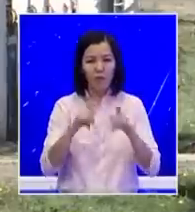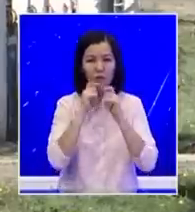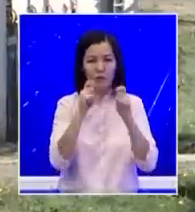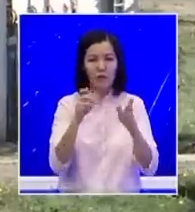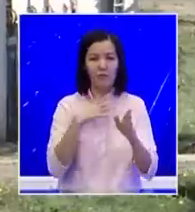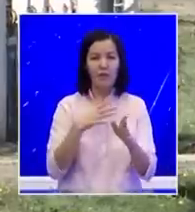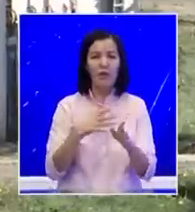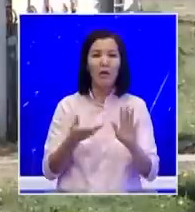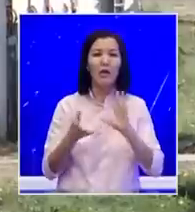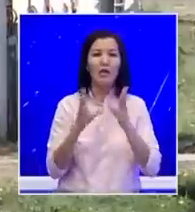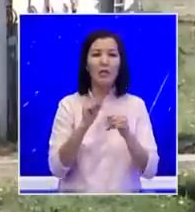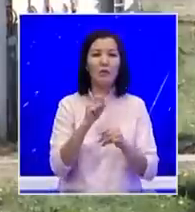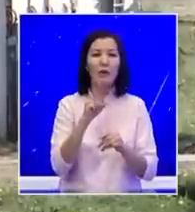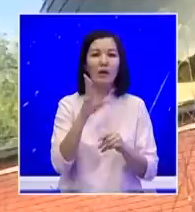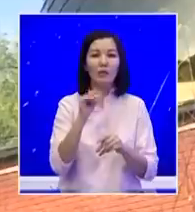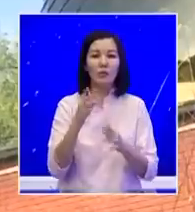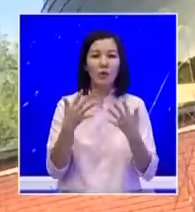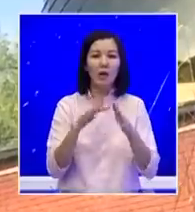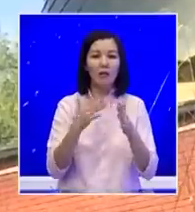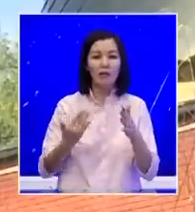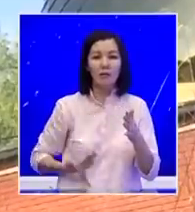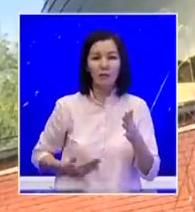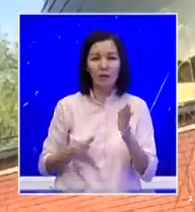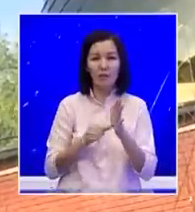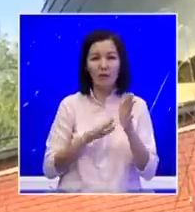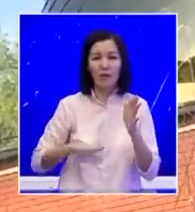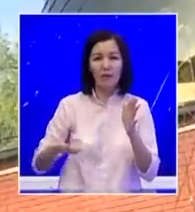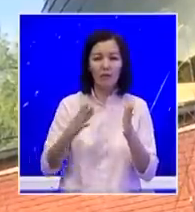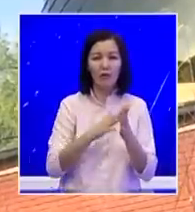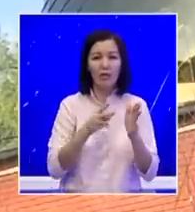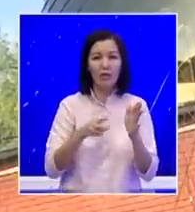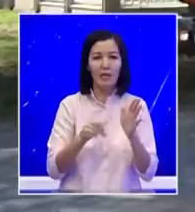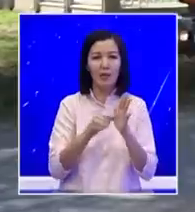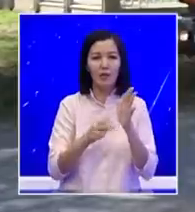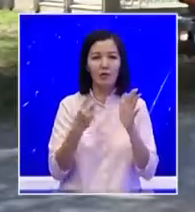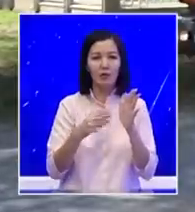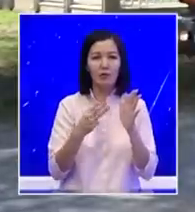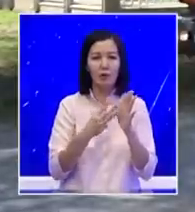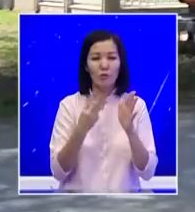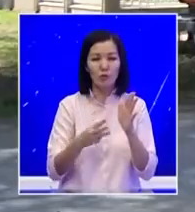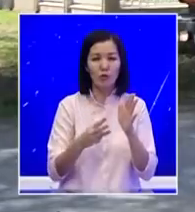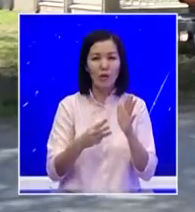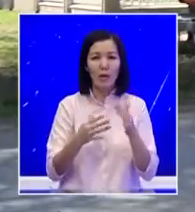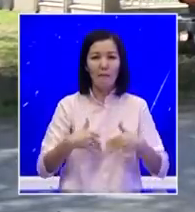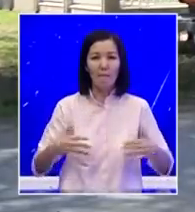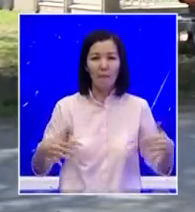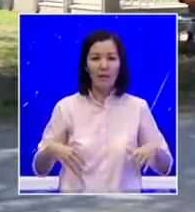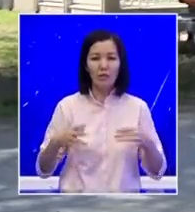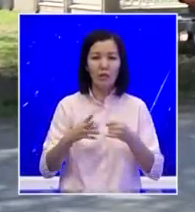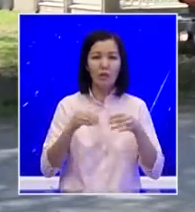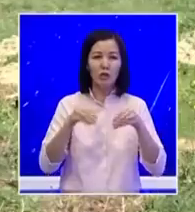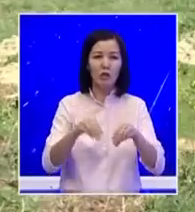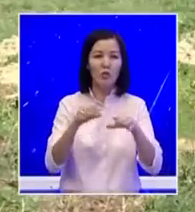Жалпы Ақсу ауылдық округі 6 елді мекеннен тұрады. Халық саны 2623, тіршілік тірегі мал мен егін